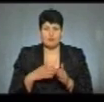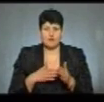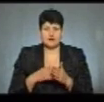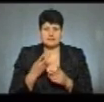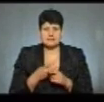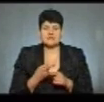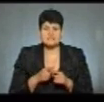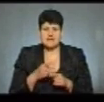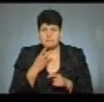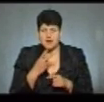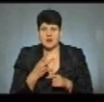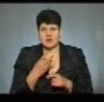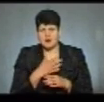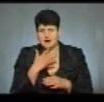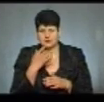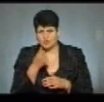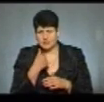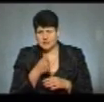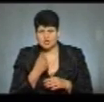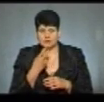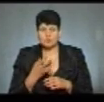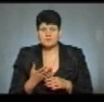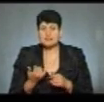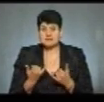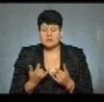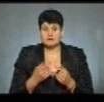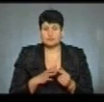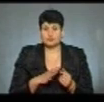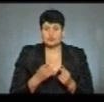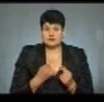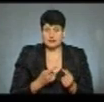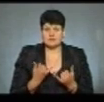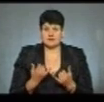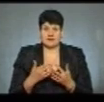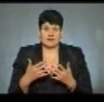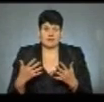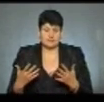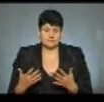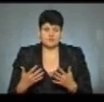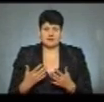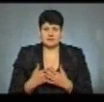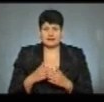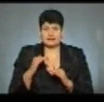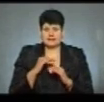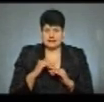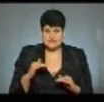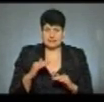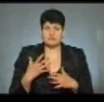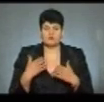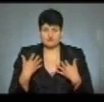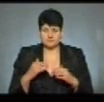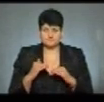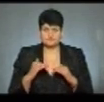Але якщо ми в свій час колись рахували його один, то зараз він є їх декілька, розумієте? Тобто низький рівень ми вже